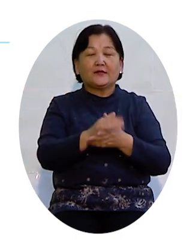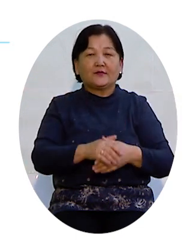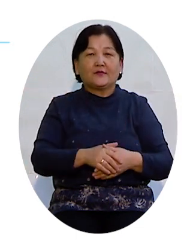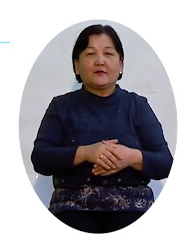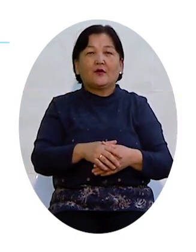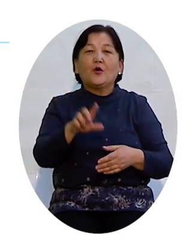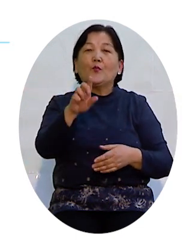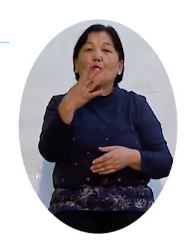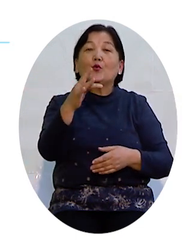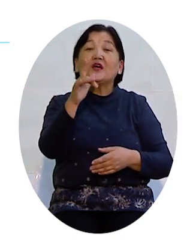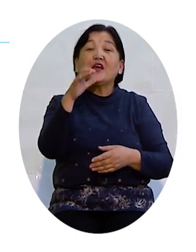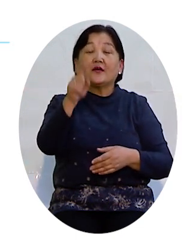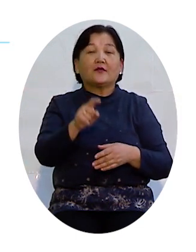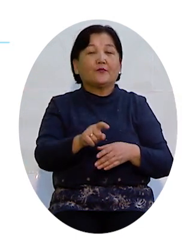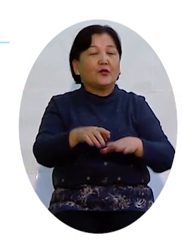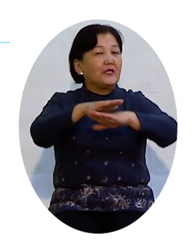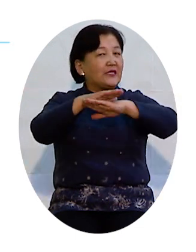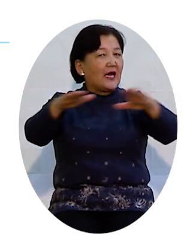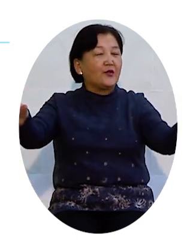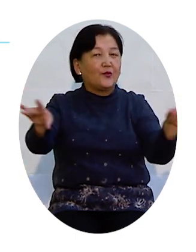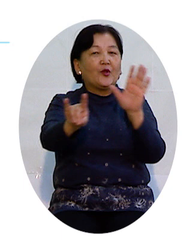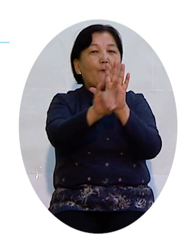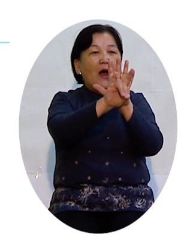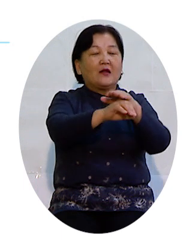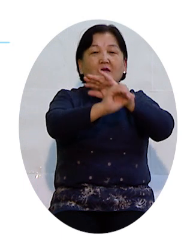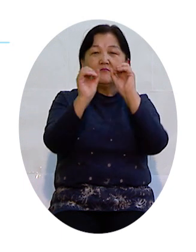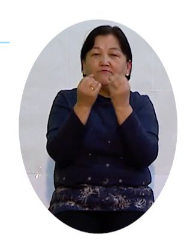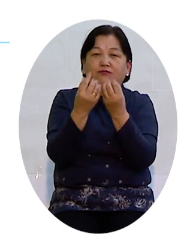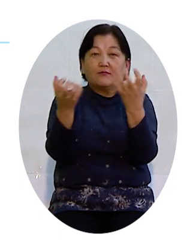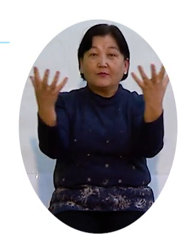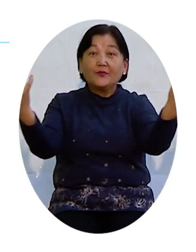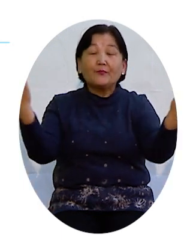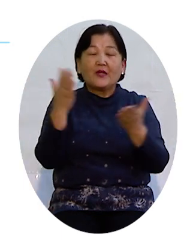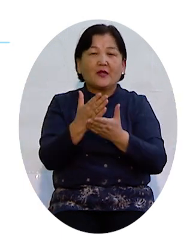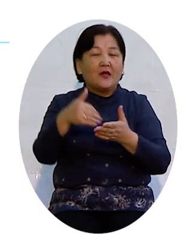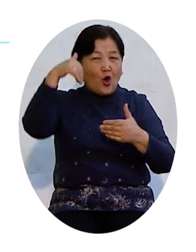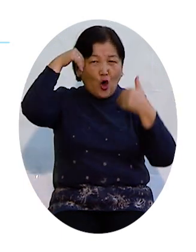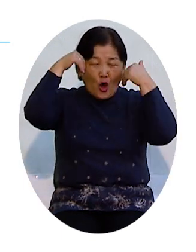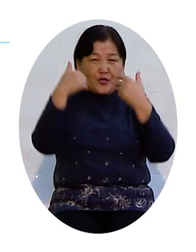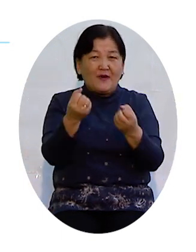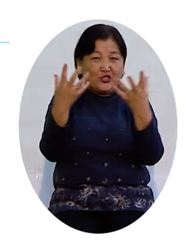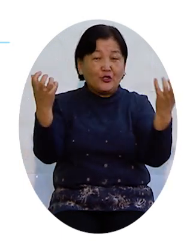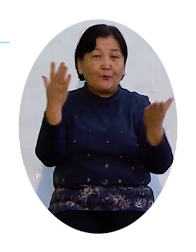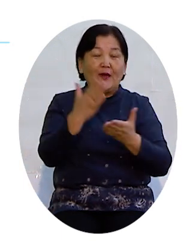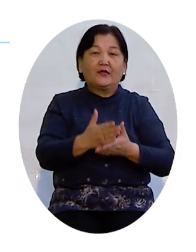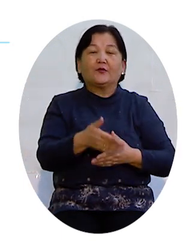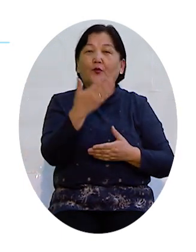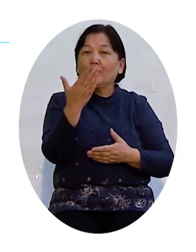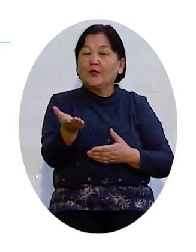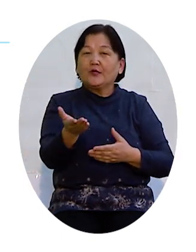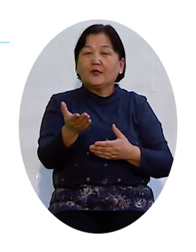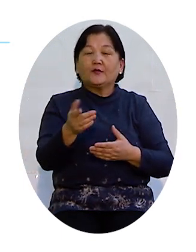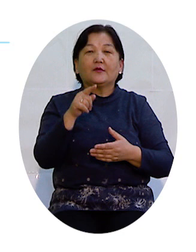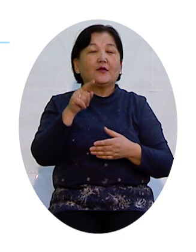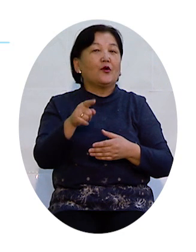одоо энэ бүрхэх гэдэг үгийг харж байгаа. Бүрхэх. Тийм ээ? Тэгвэл маш их хонтой байна шүү дээ. Тэгвэл сансар эмгэдийн бэлийг